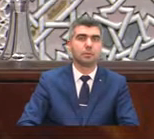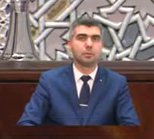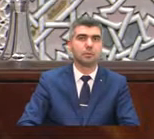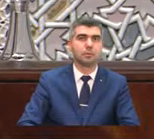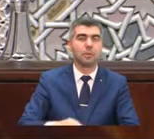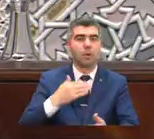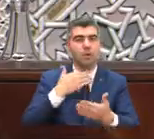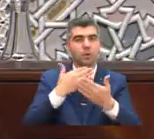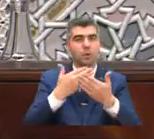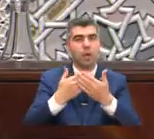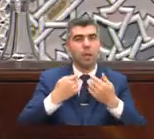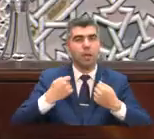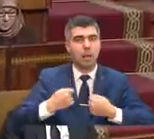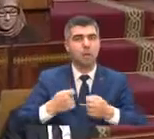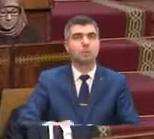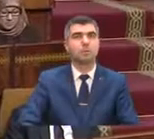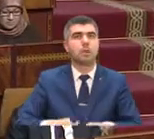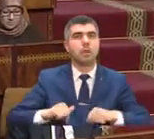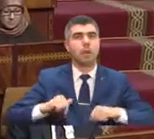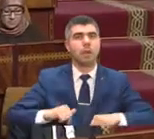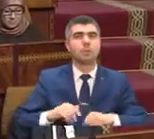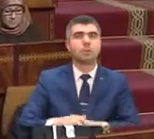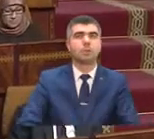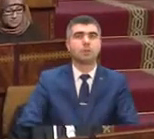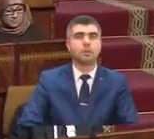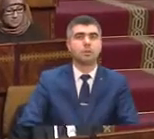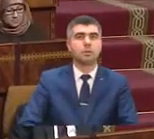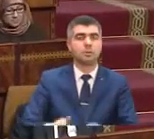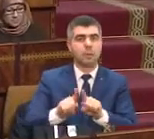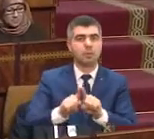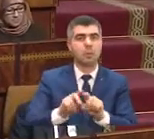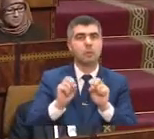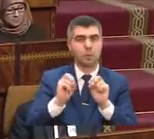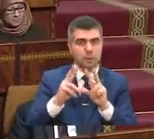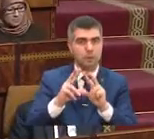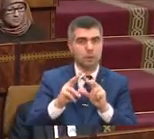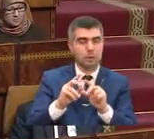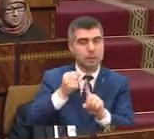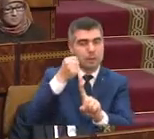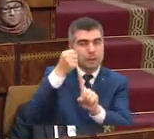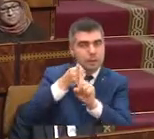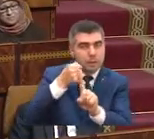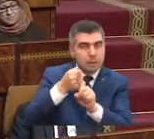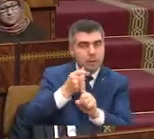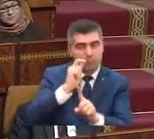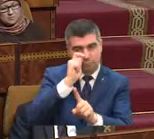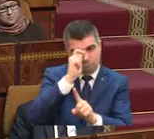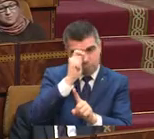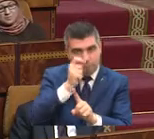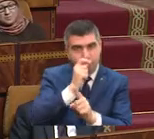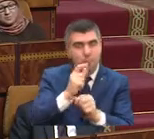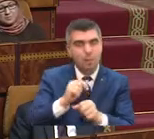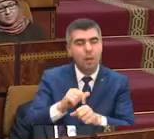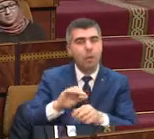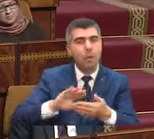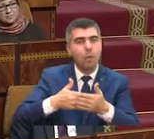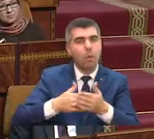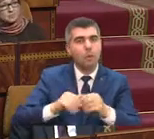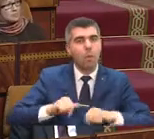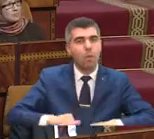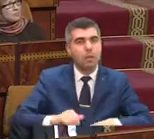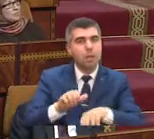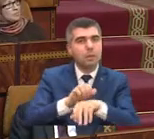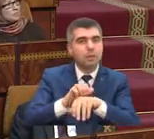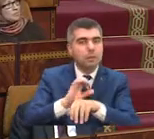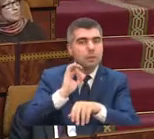شكرا سيد الرئيس. السيد الوزير، نقدر عاليا المجهودات الجبارة التي تقوم بها السلطات المحلية من